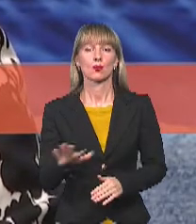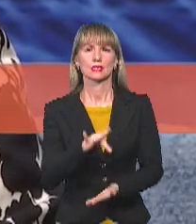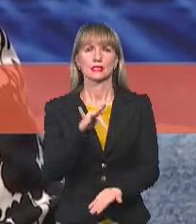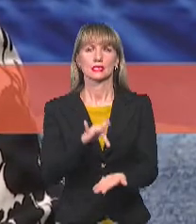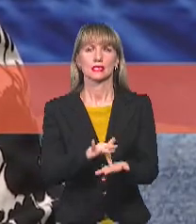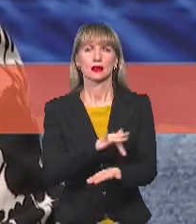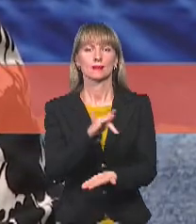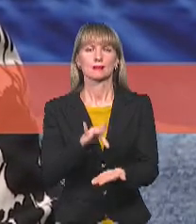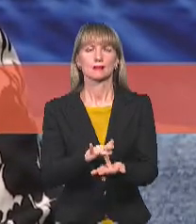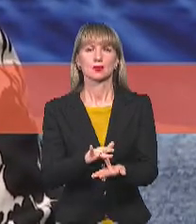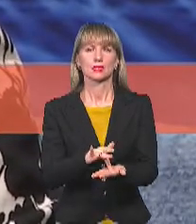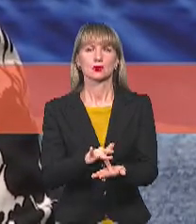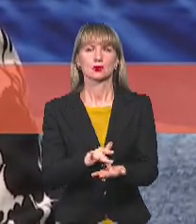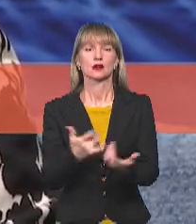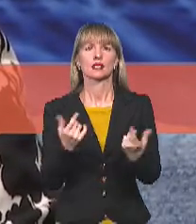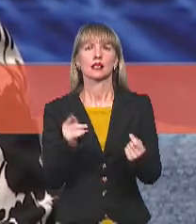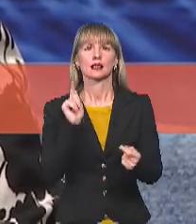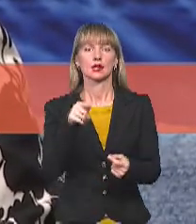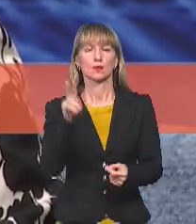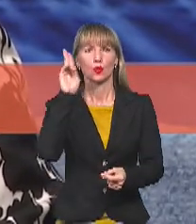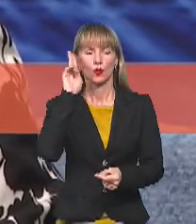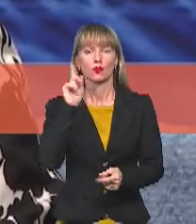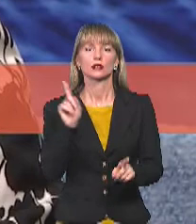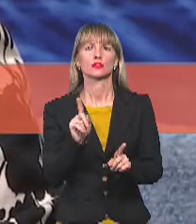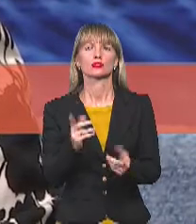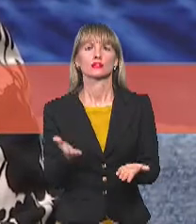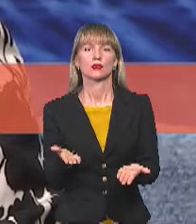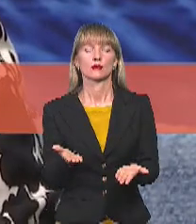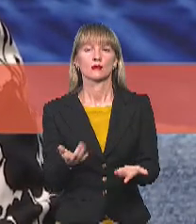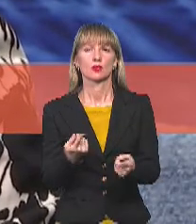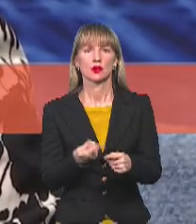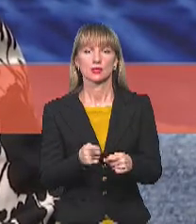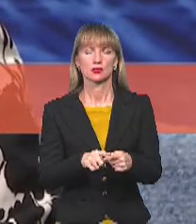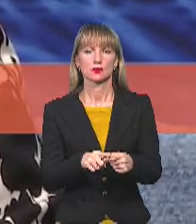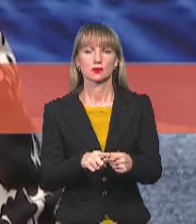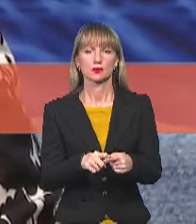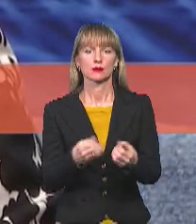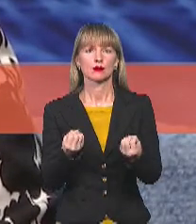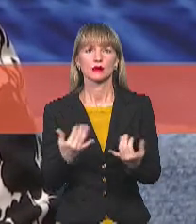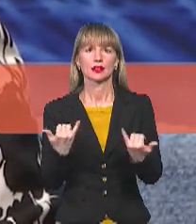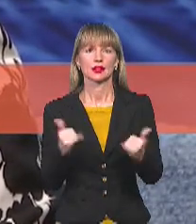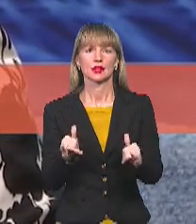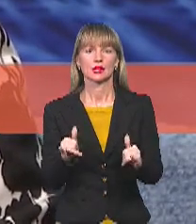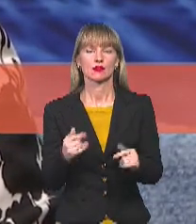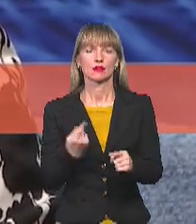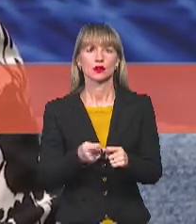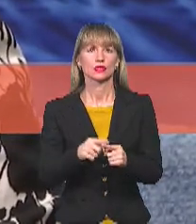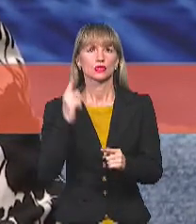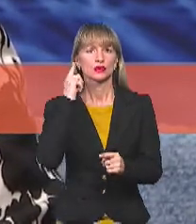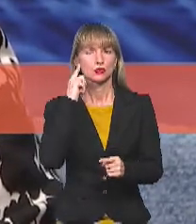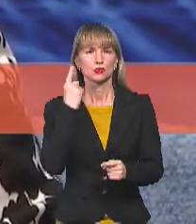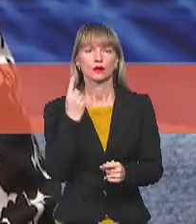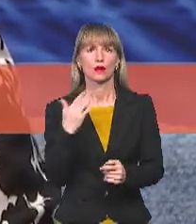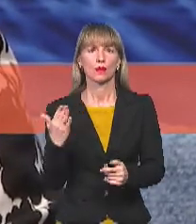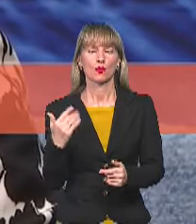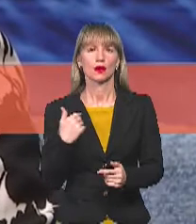центральні міста, да? Які там туалети, які, що це просто, ну, дивно мені це чути з одного боку.